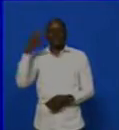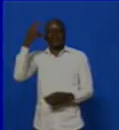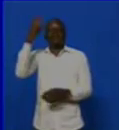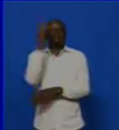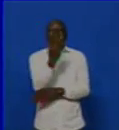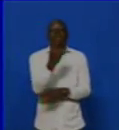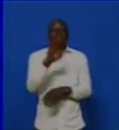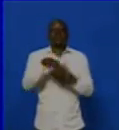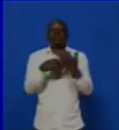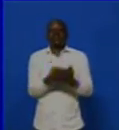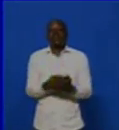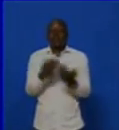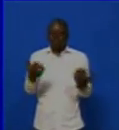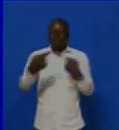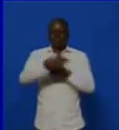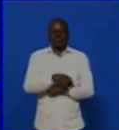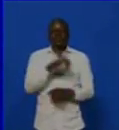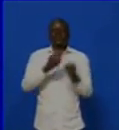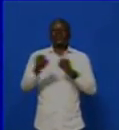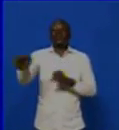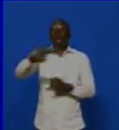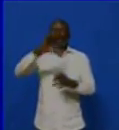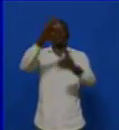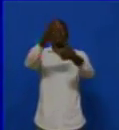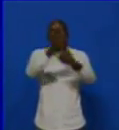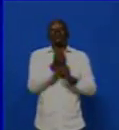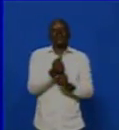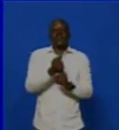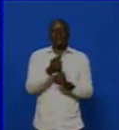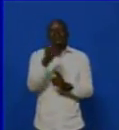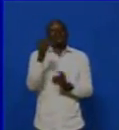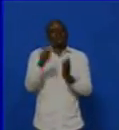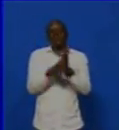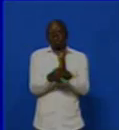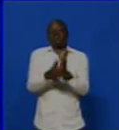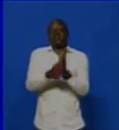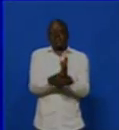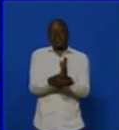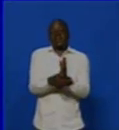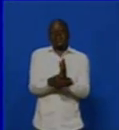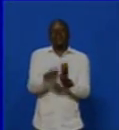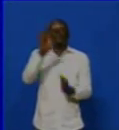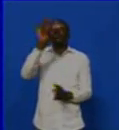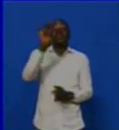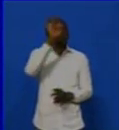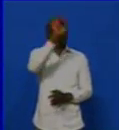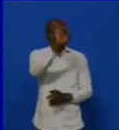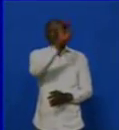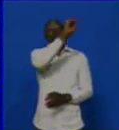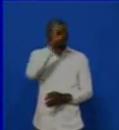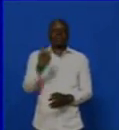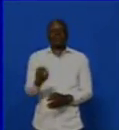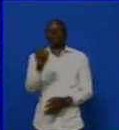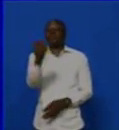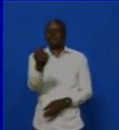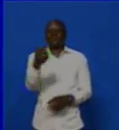Aujourd'hui, si vous prenez les céréales, notamment le maïs, parce que le maïs constitue 78% des céréales